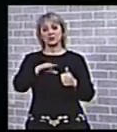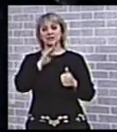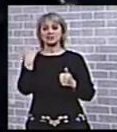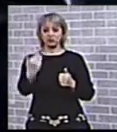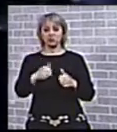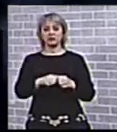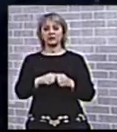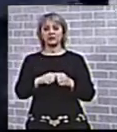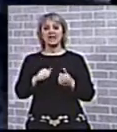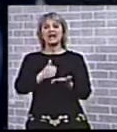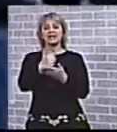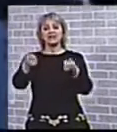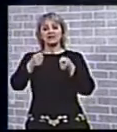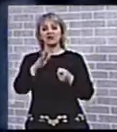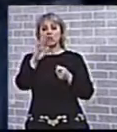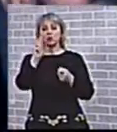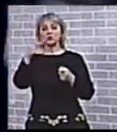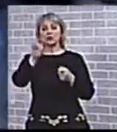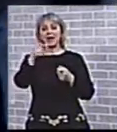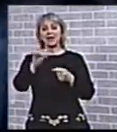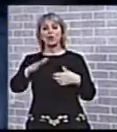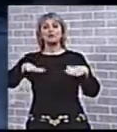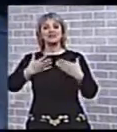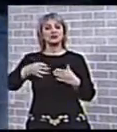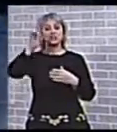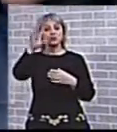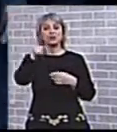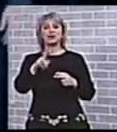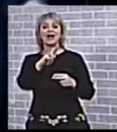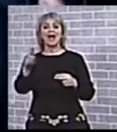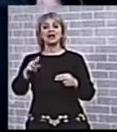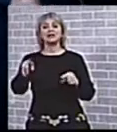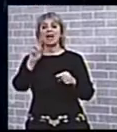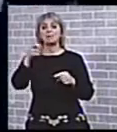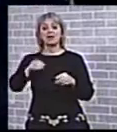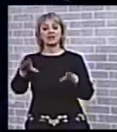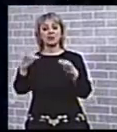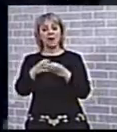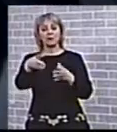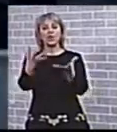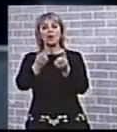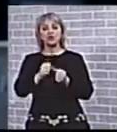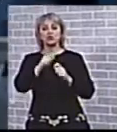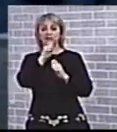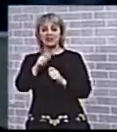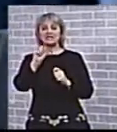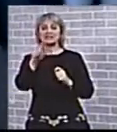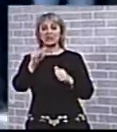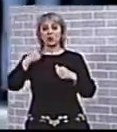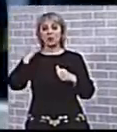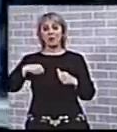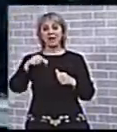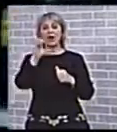девчонок. Градоначальник Виталий Кушнарев приветствовал чемпиона как напарник по команде и получил в подарок золотую